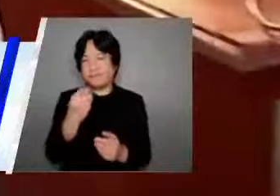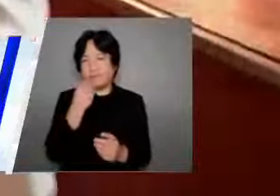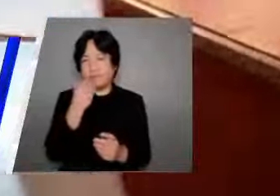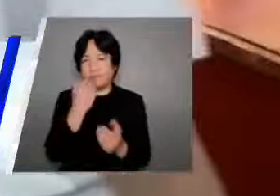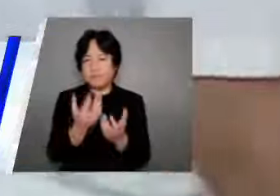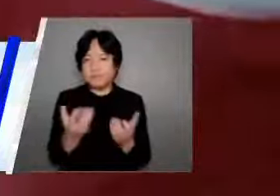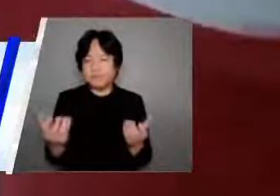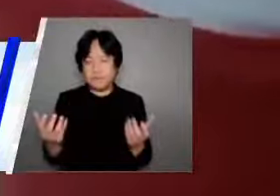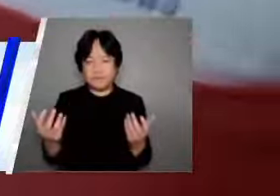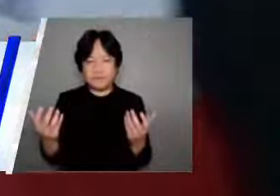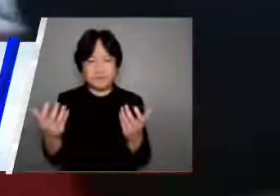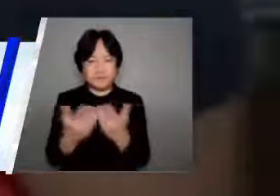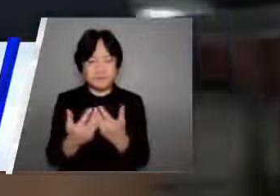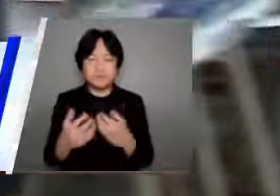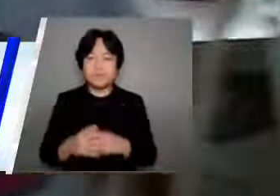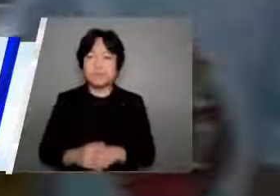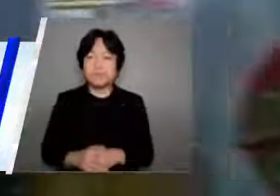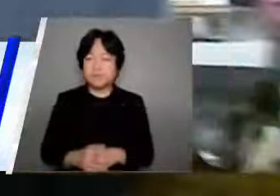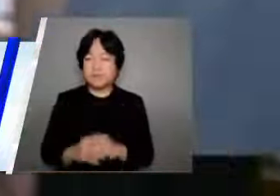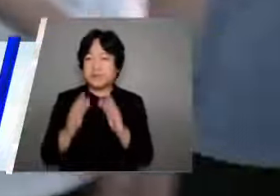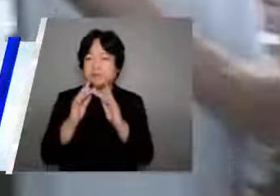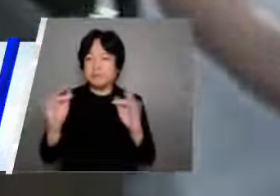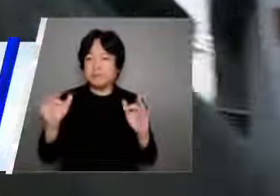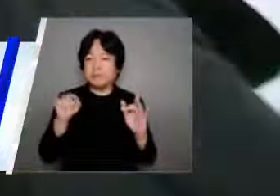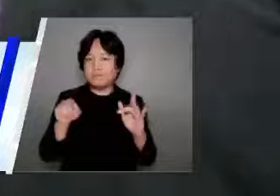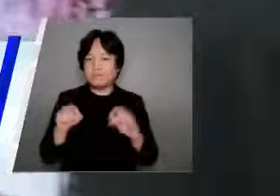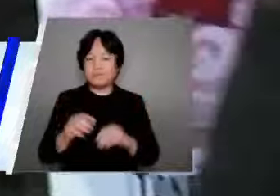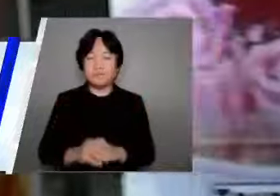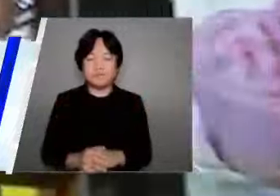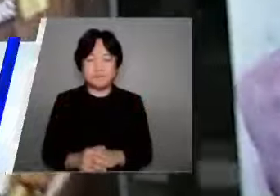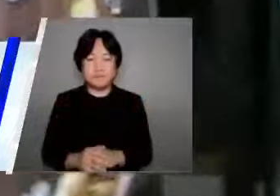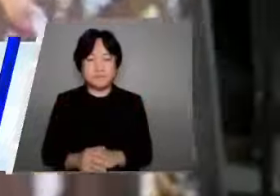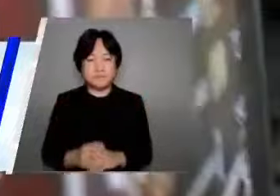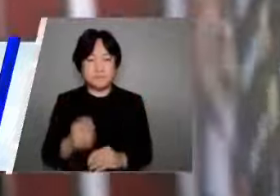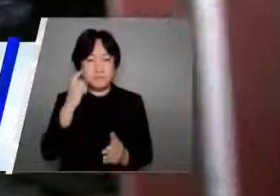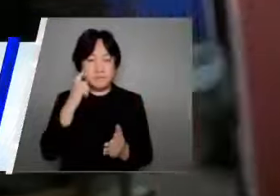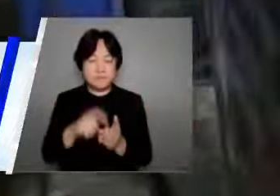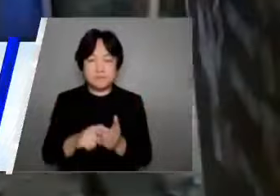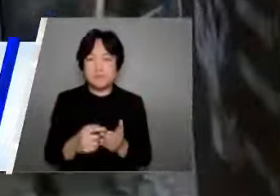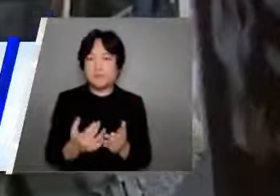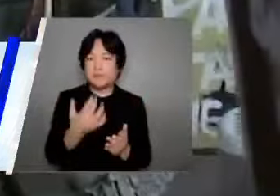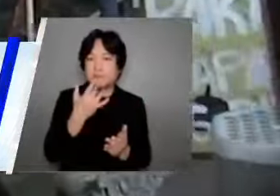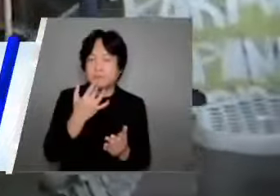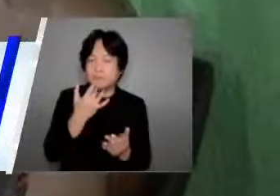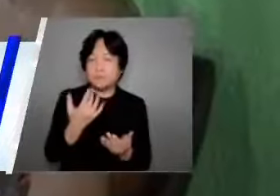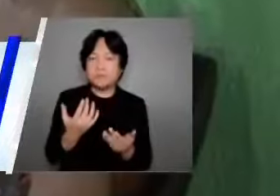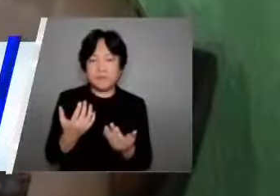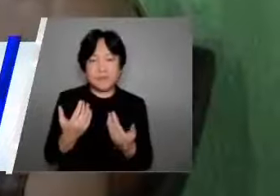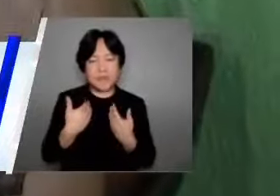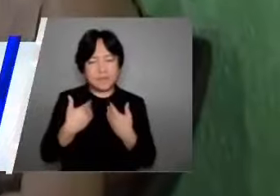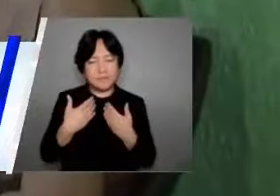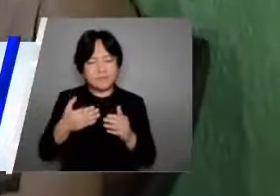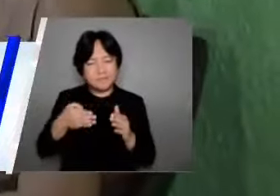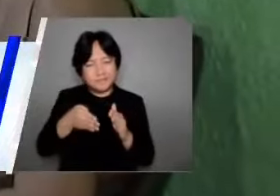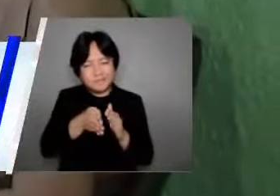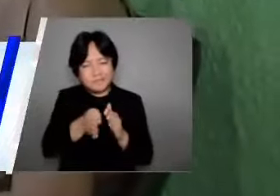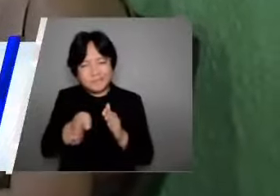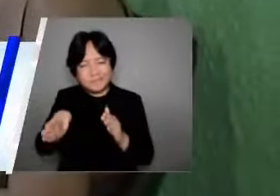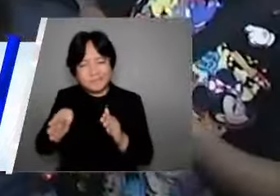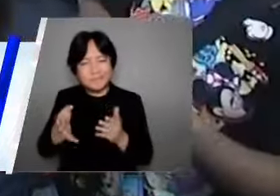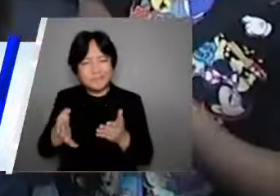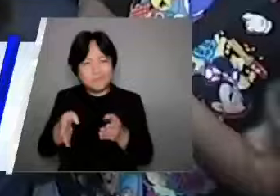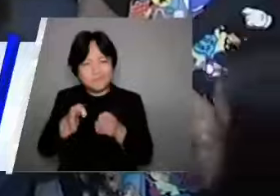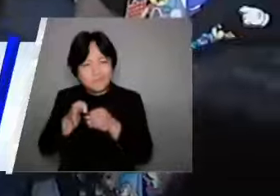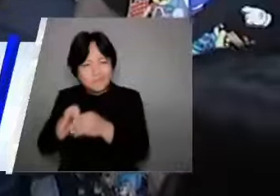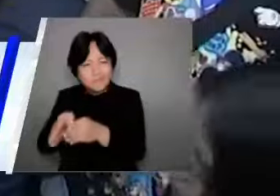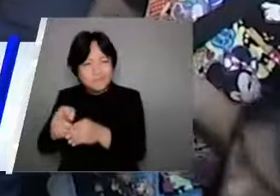pride ng Ugbo, hindi sa mga maningning na mga ilaw makikita at matitikman, kundi sa iskinitang ito. Blink and you'll miss it. Ang